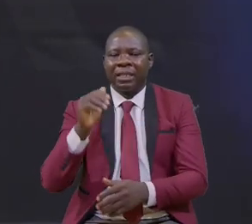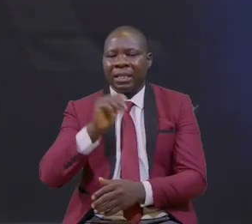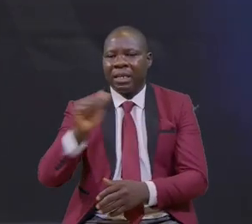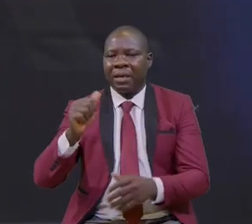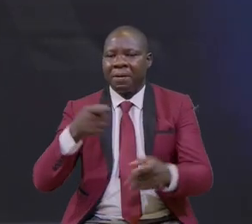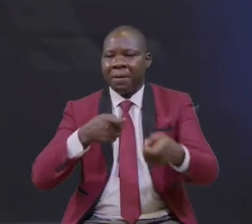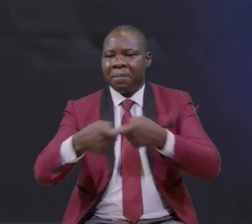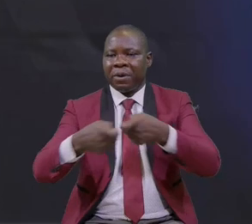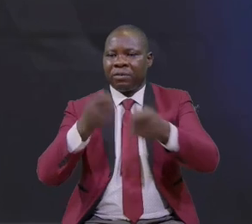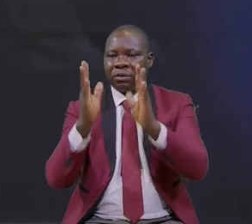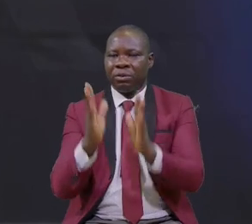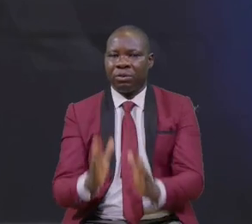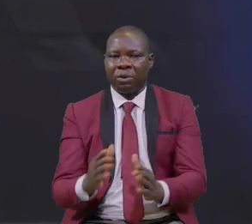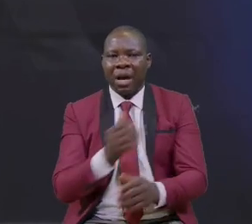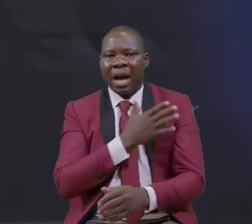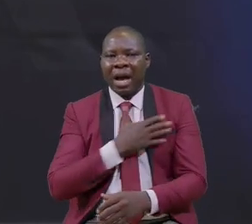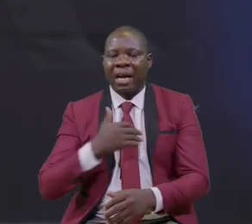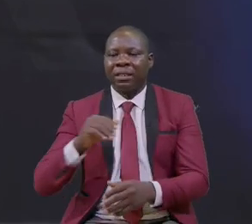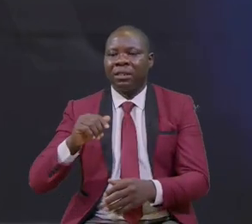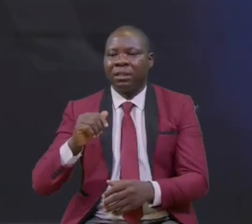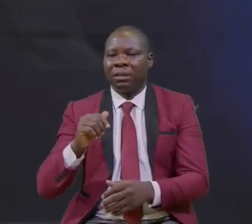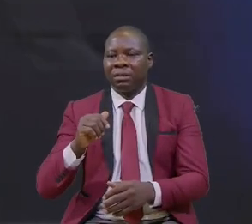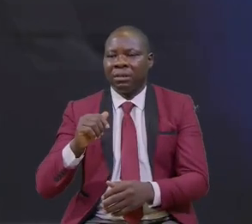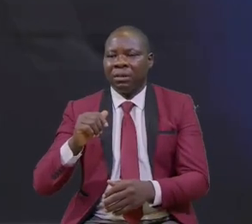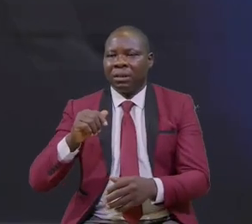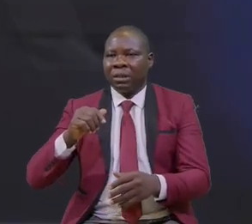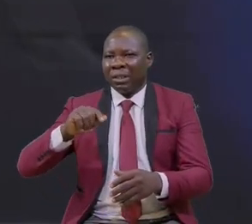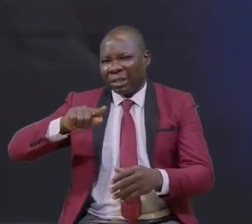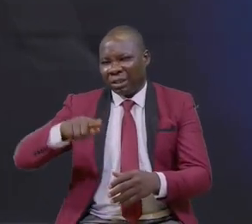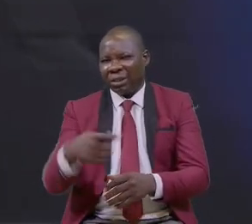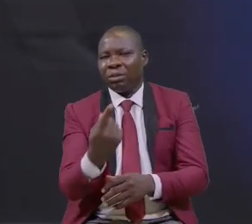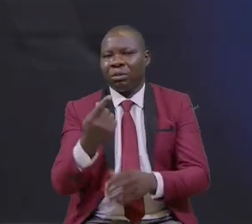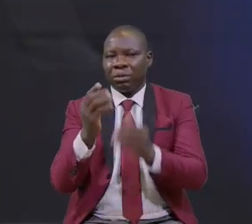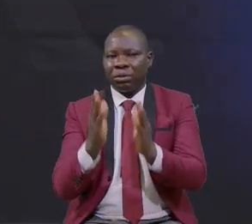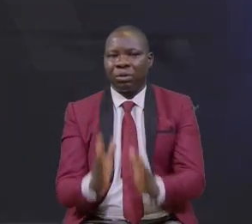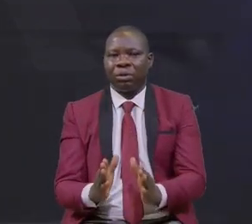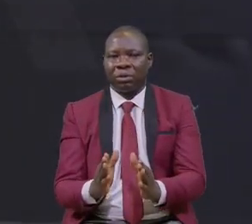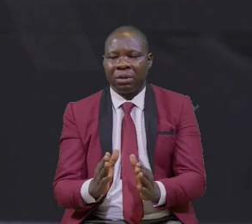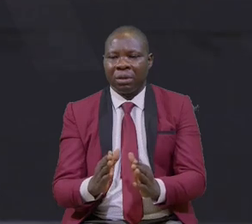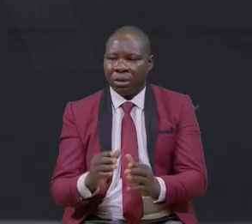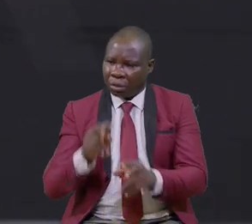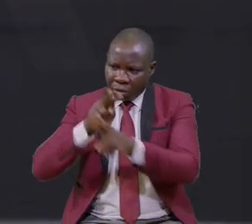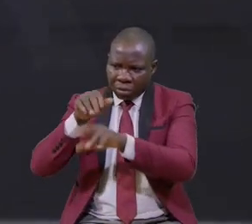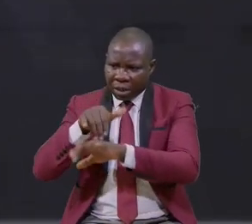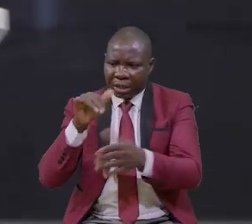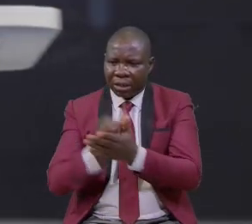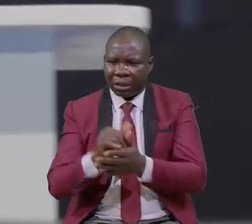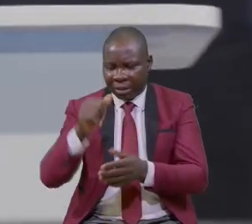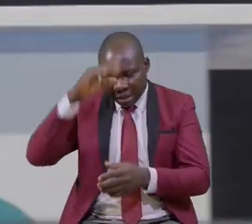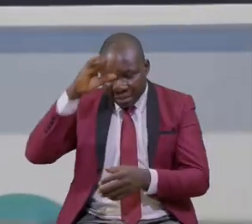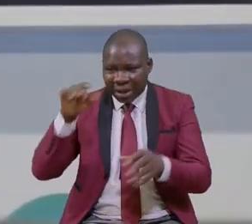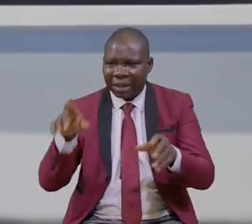13 moi qui étais un persécuteur un blasphémateur un homme violent ou un homme comme